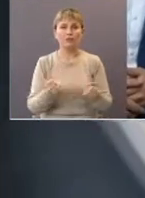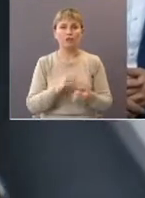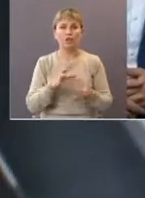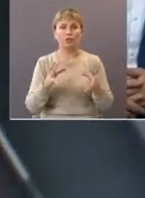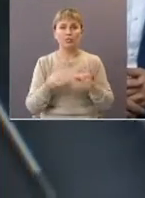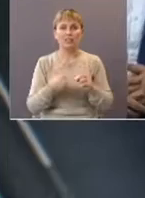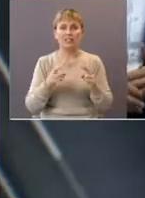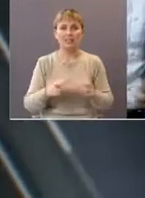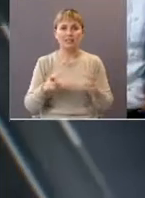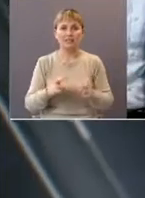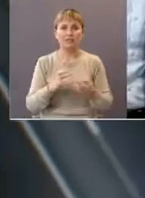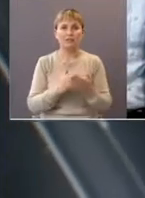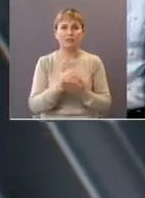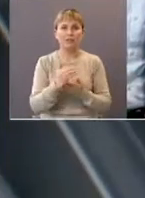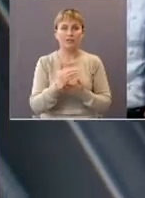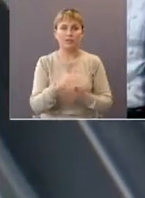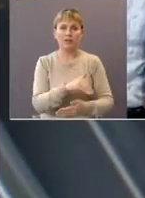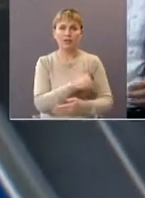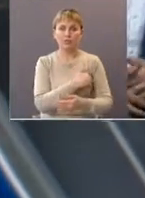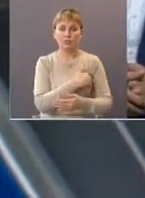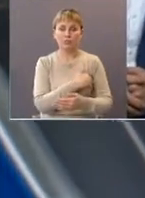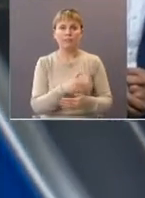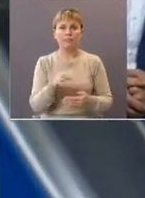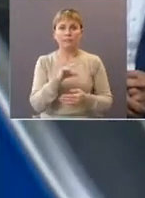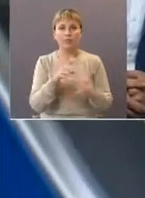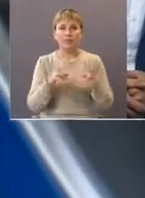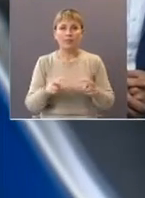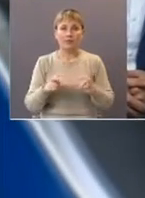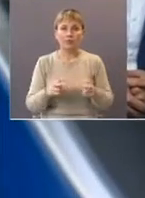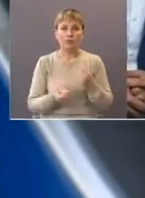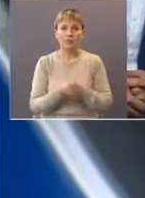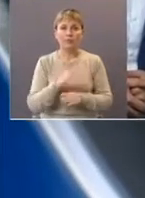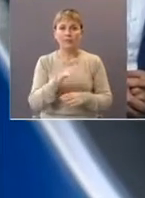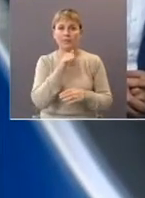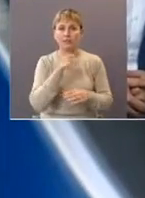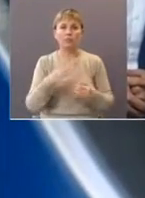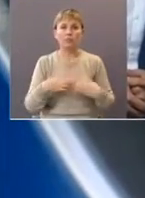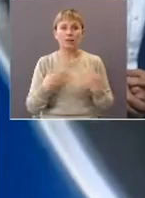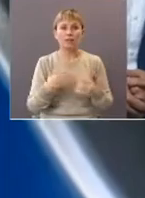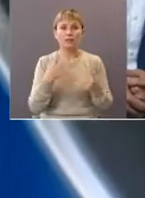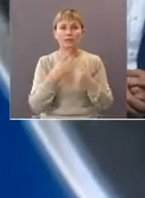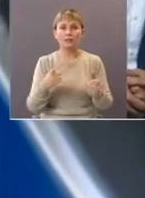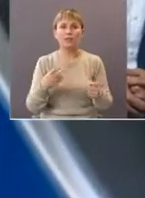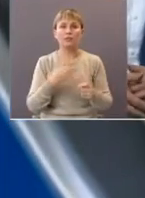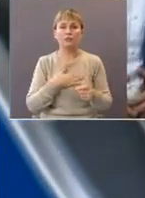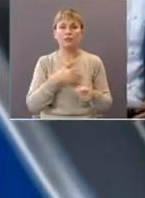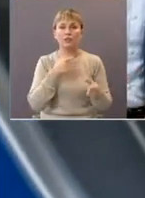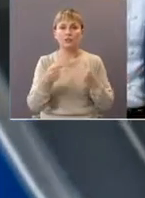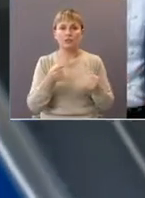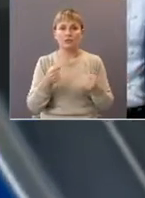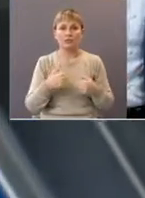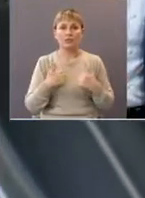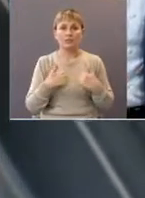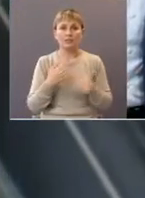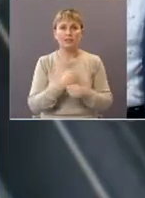результаты исследований с повышенным градусом. Мы обнародуем не секретные, но пугающие данные. Еще наши репортеры попытались вывести